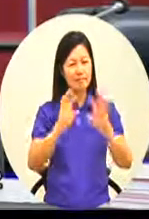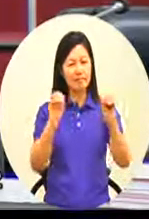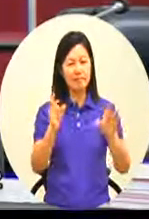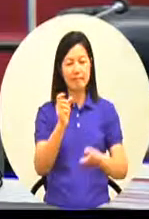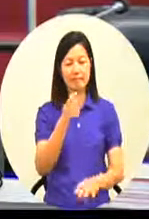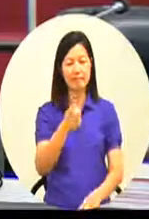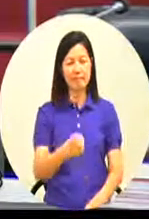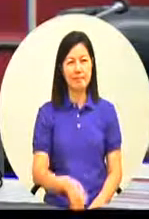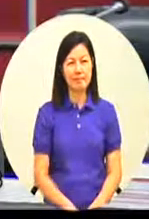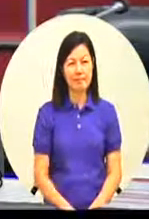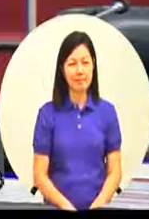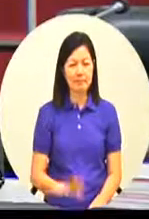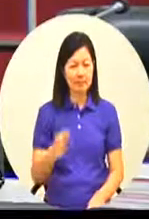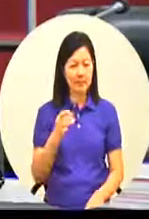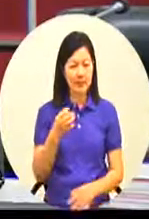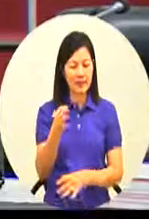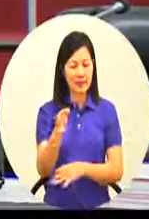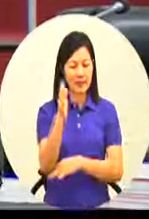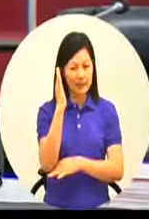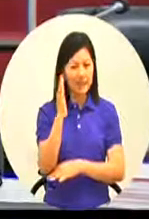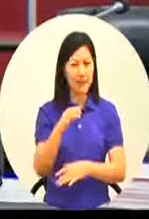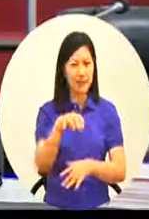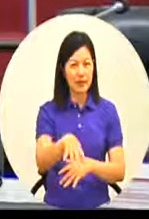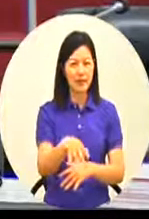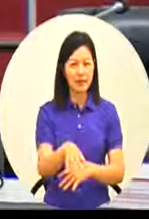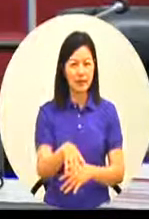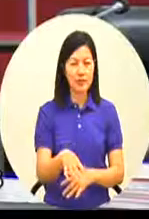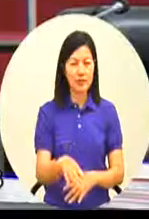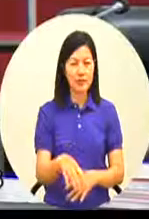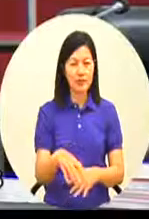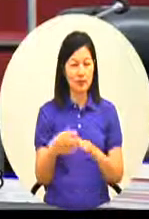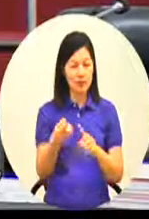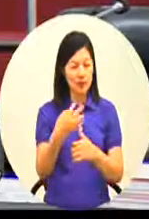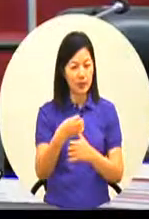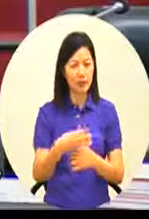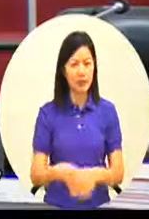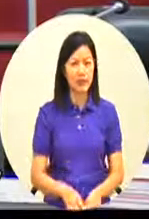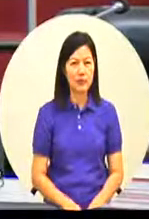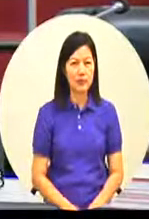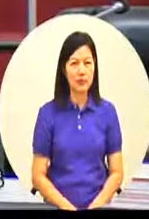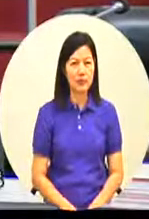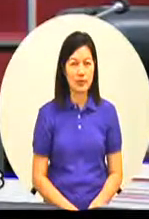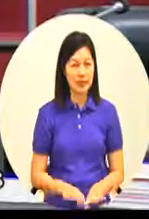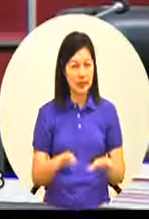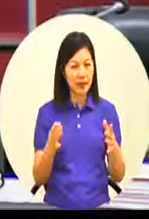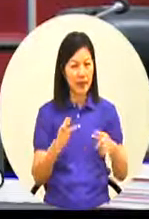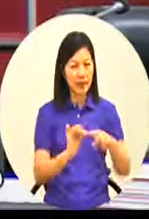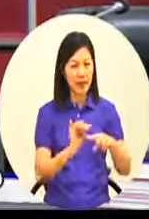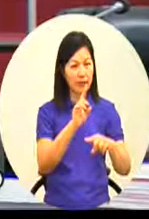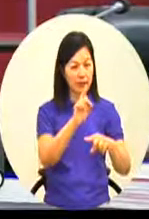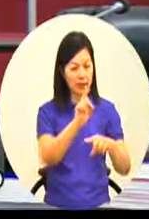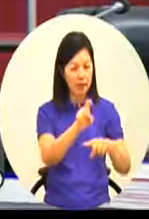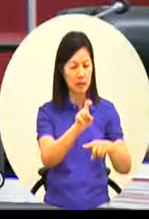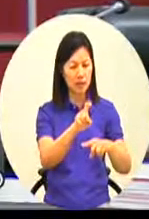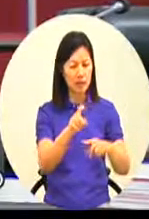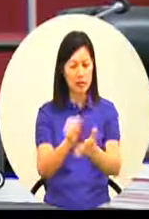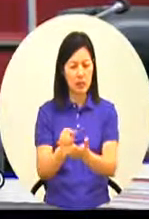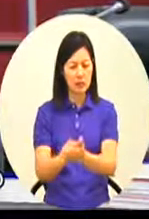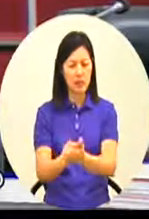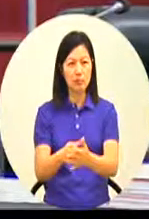但是呢，财政局给我的资料说，不错，这里好像有一些起色了。好，大概将近10%的人愿意去登记呀，